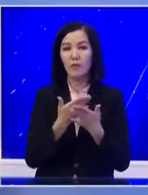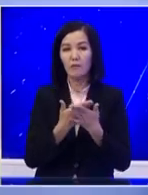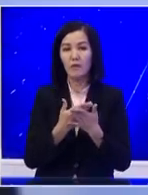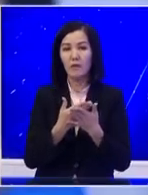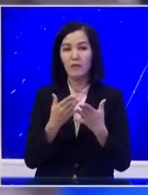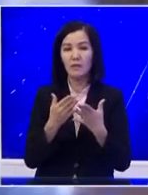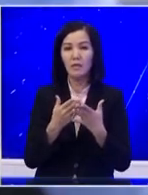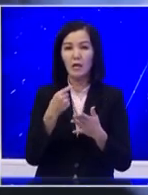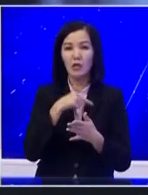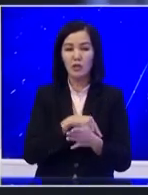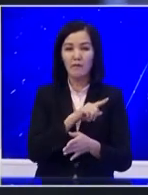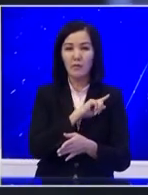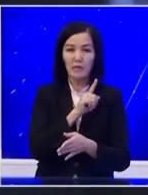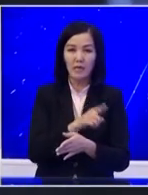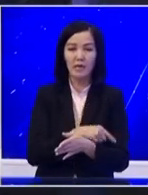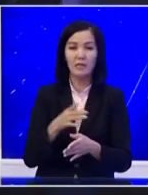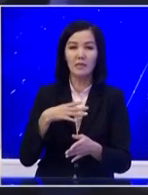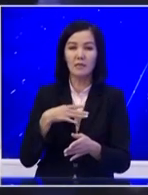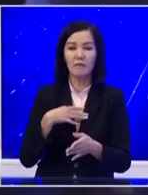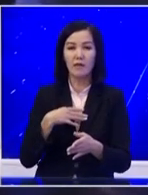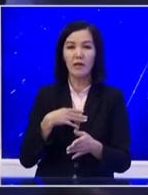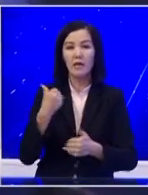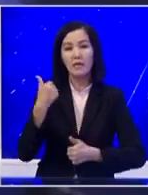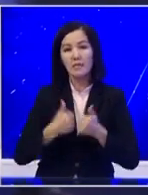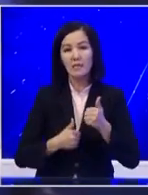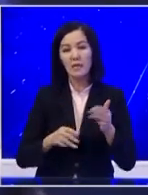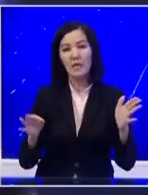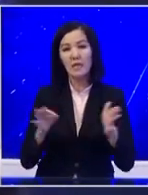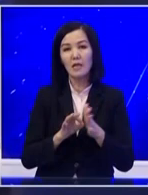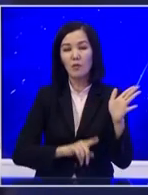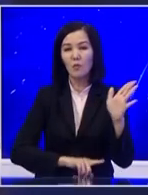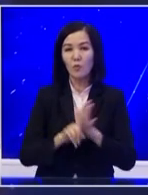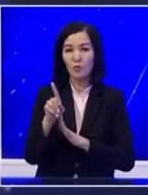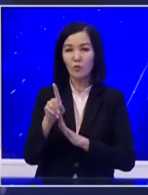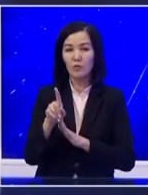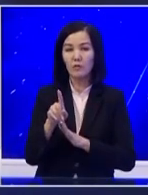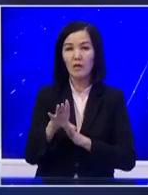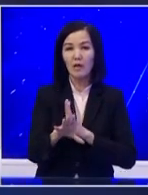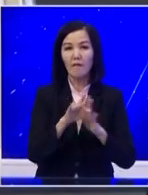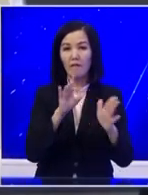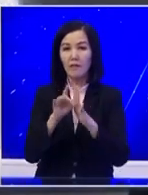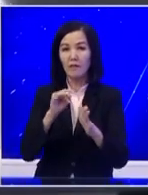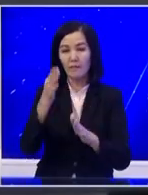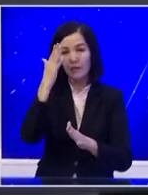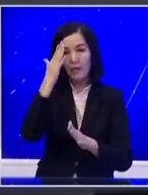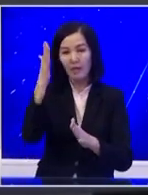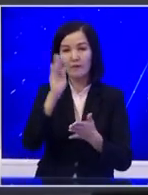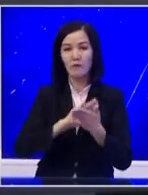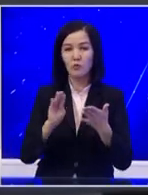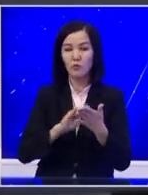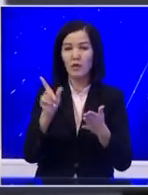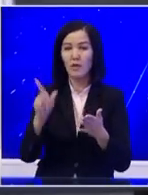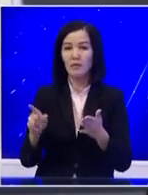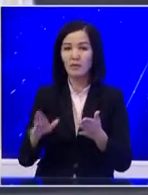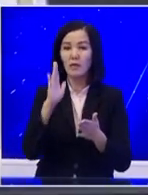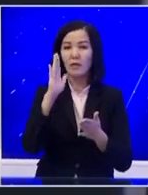яркие человеческие качества. Отсюда и вытекает цель конкурса, которая направлена на выявление талантливых молодых журналистов, содействие их